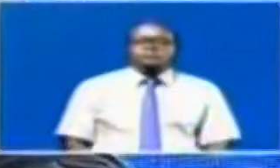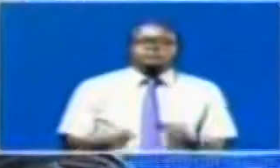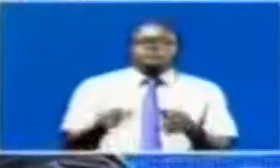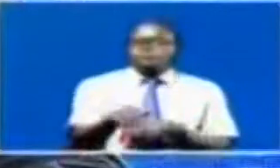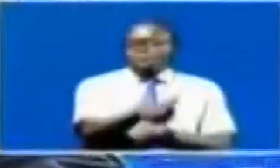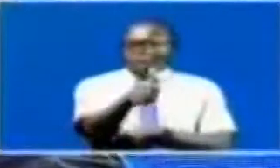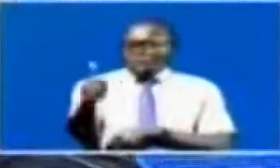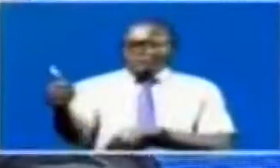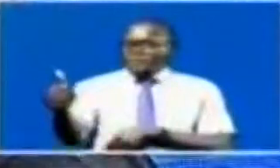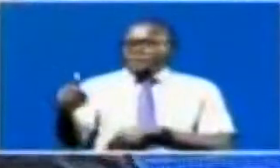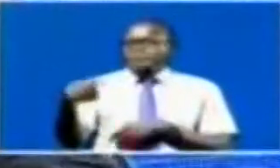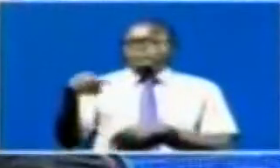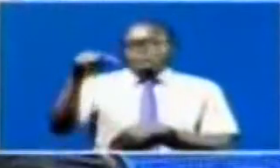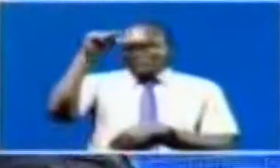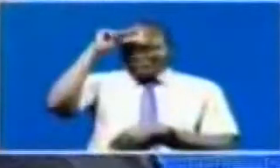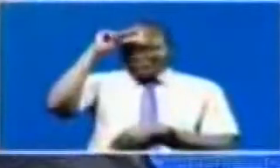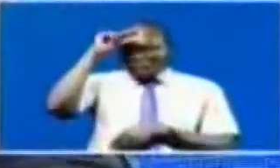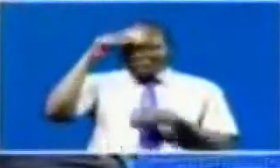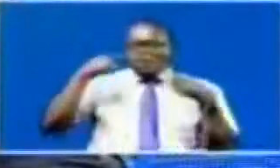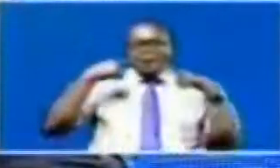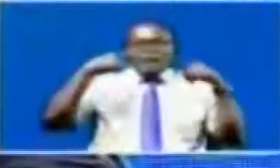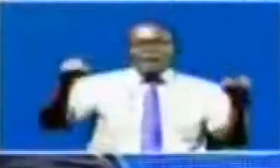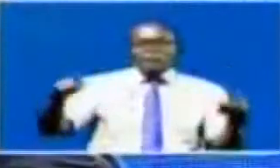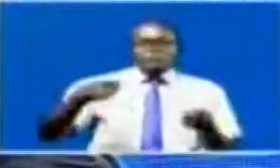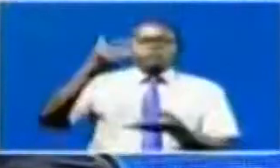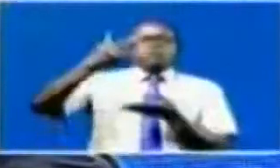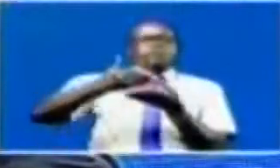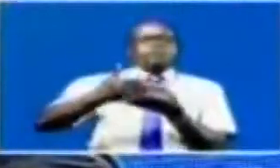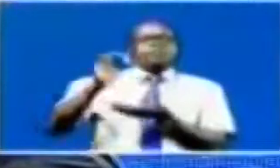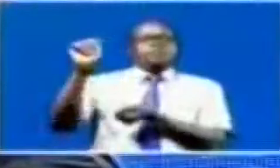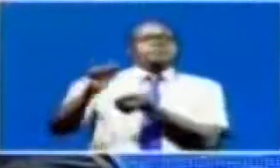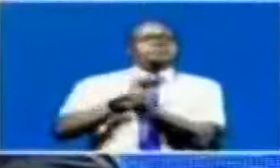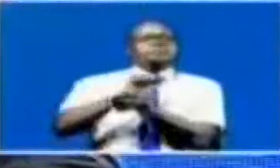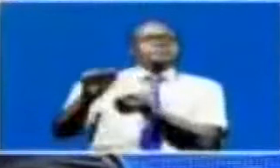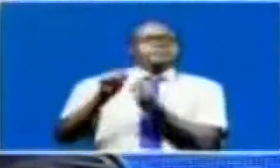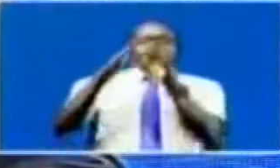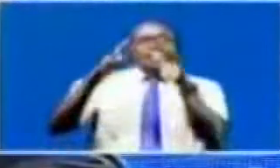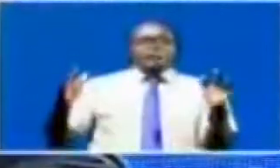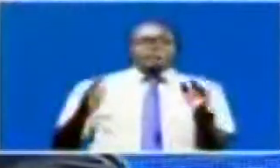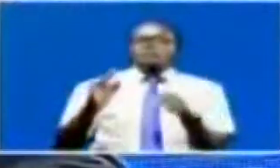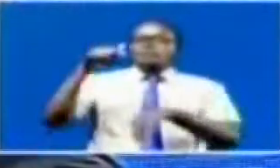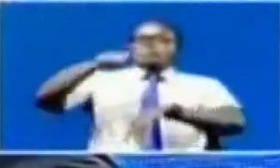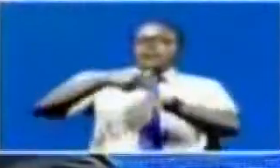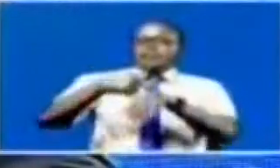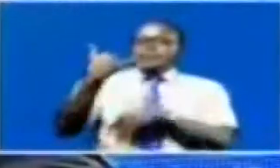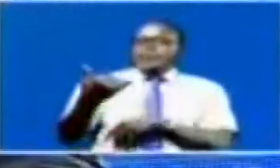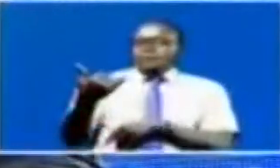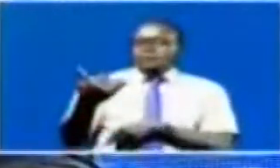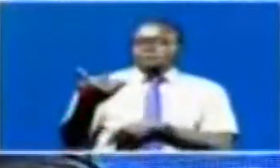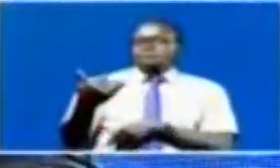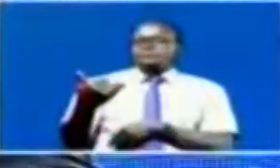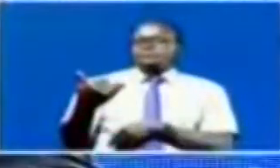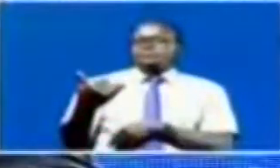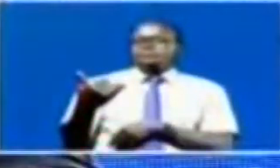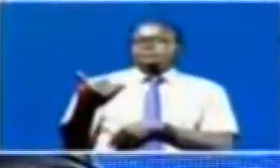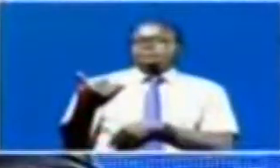Kwingineko, serikali imetangaza kusitishwa kwa muda ubomoaji wa vyumba kote nchini kwa muda usiojulikana. Taarifa ya mkuu